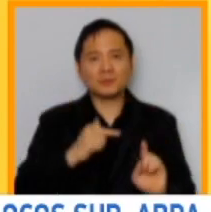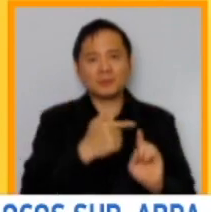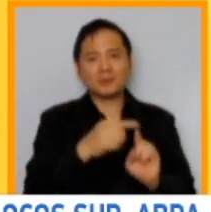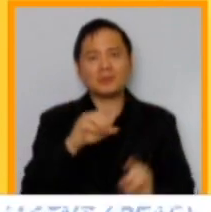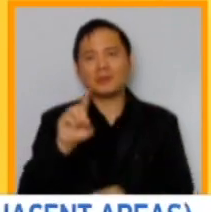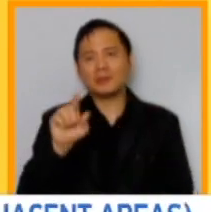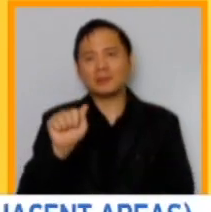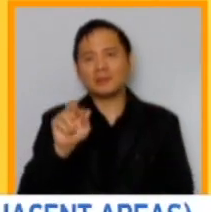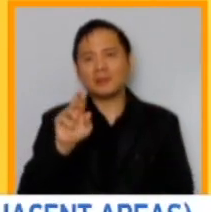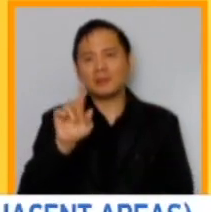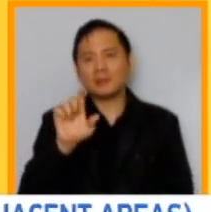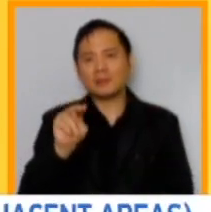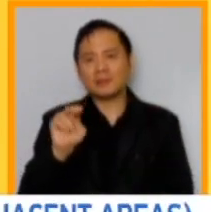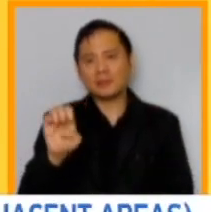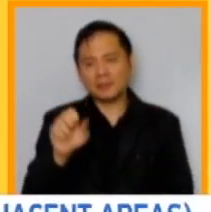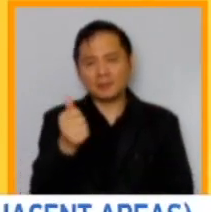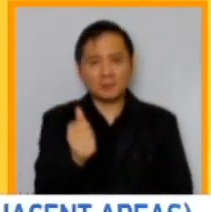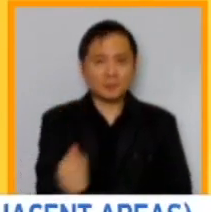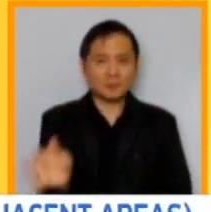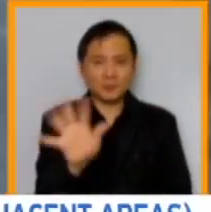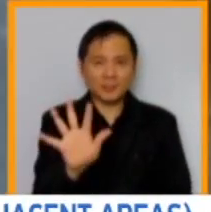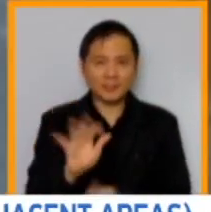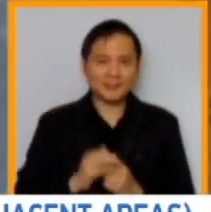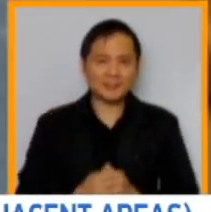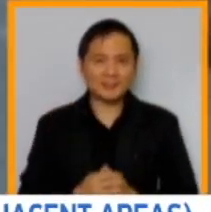good morning!